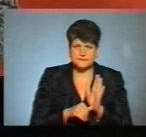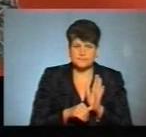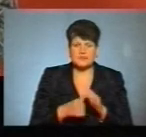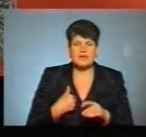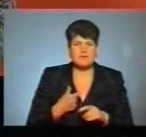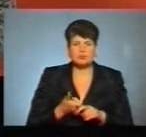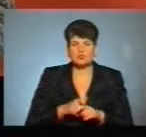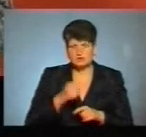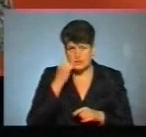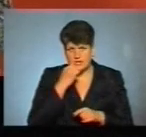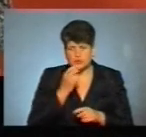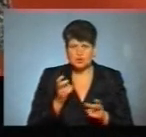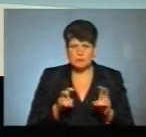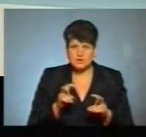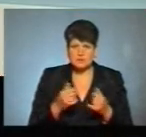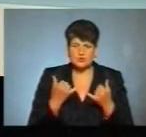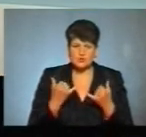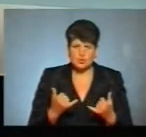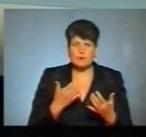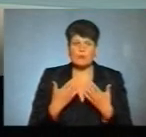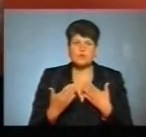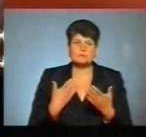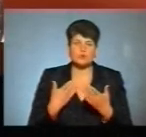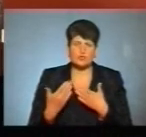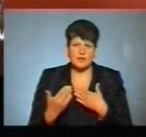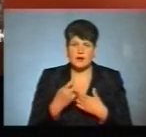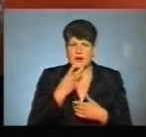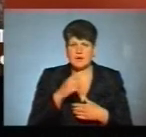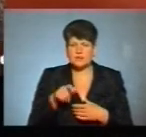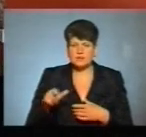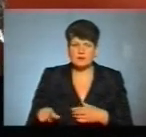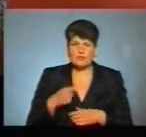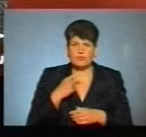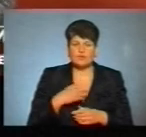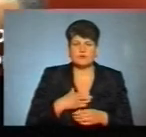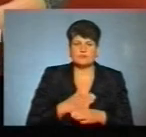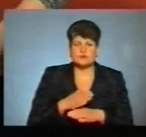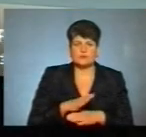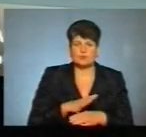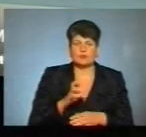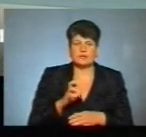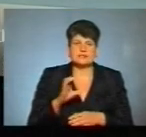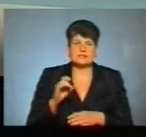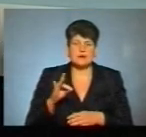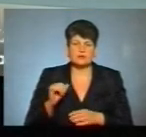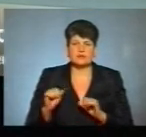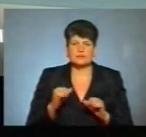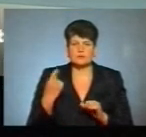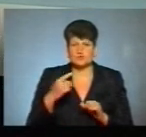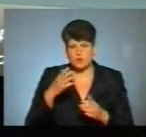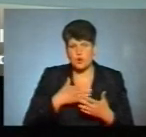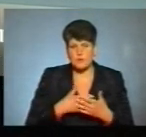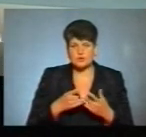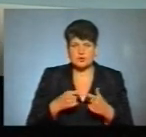52-56-96. Я вам дуже дякую, що прийшли сьогодні до нас і поспілкувалися. Глядачам нагадую, у нас в гостях був Назар Сарабун, керівник обласної громадської